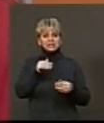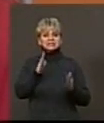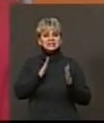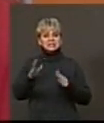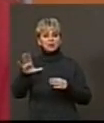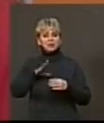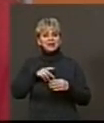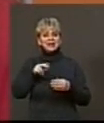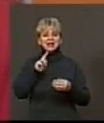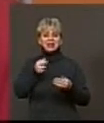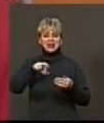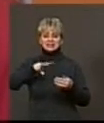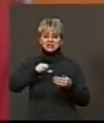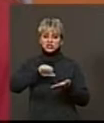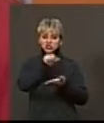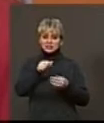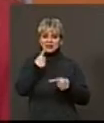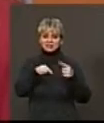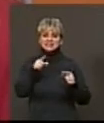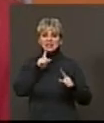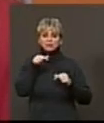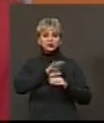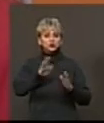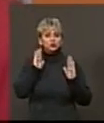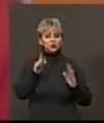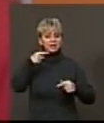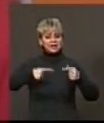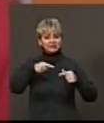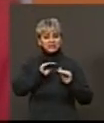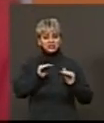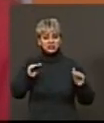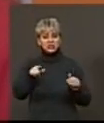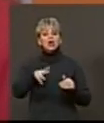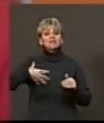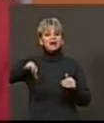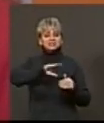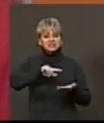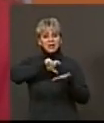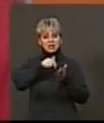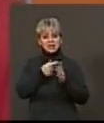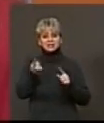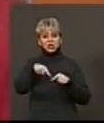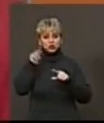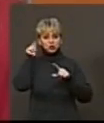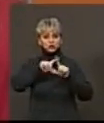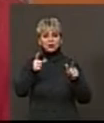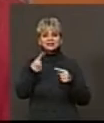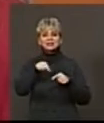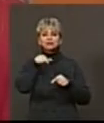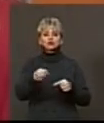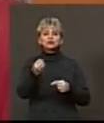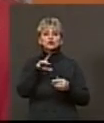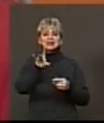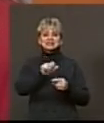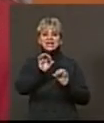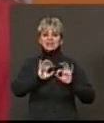состоялись и классные часы, и родительские собрания, не только среди конфликтовавших детей, но и во всех классах этой школы, для того, чтобы еще раз